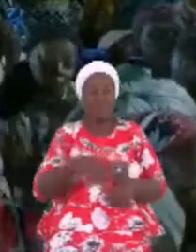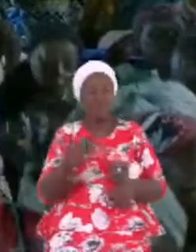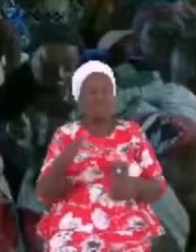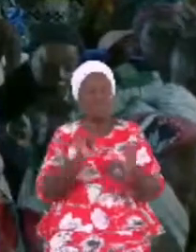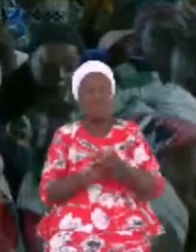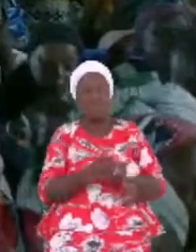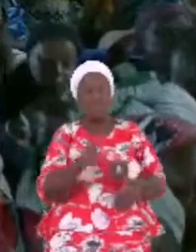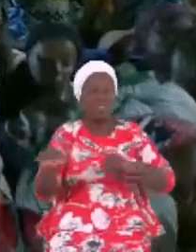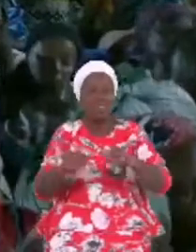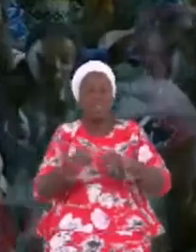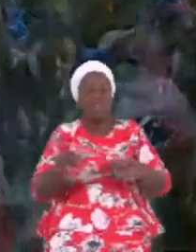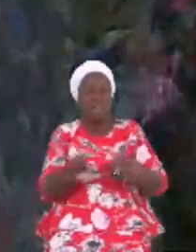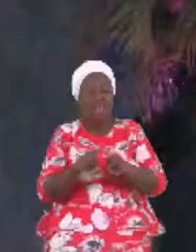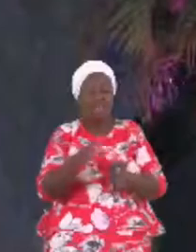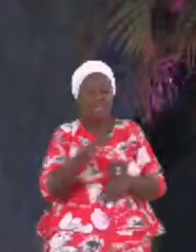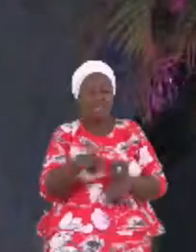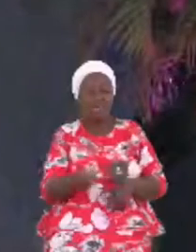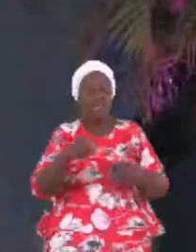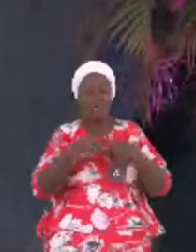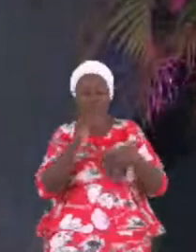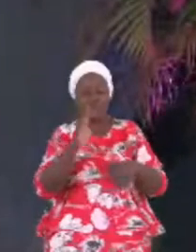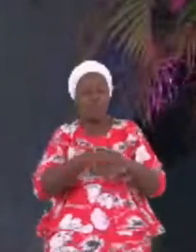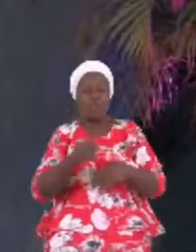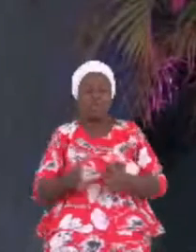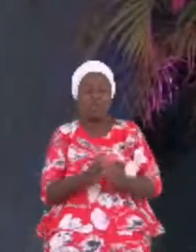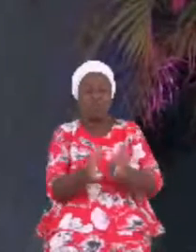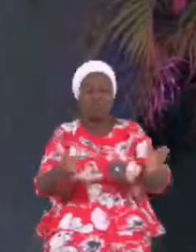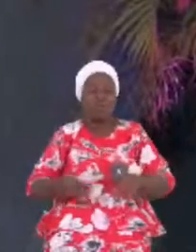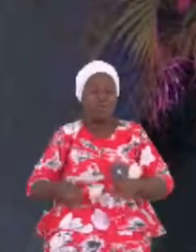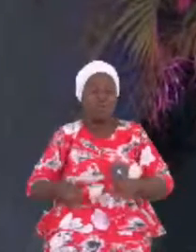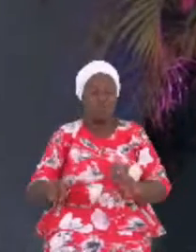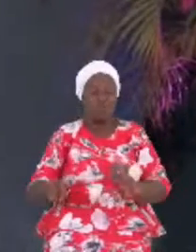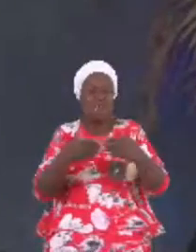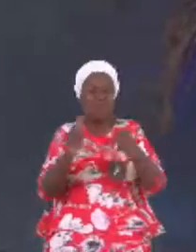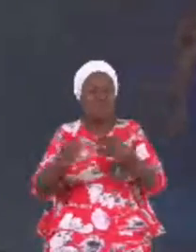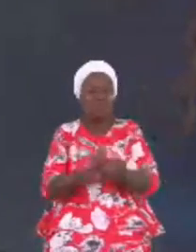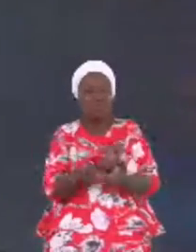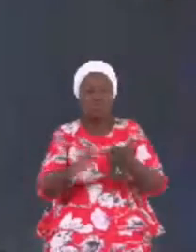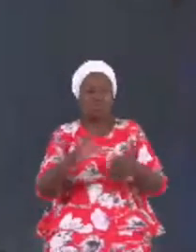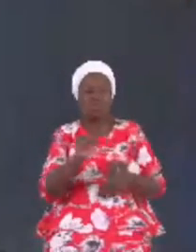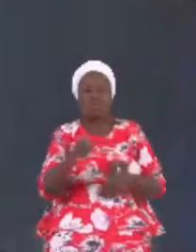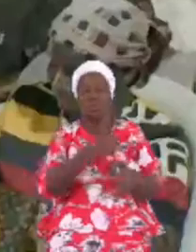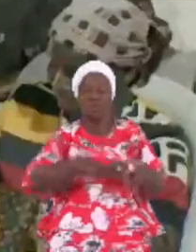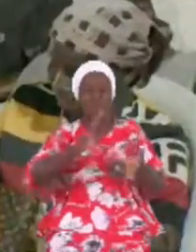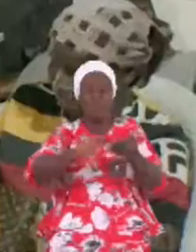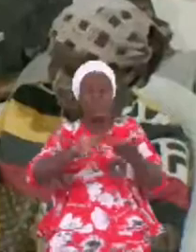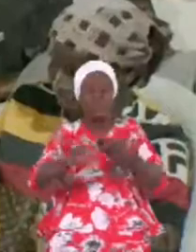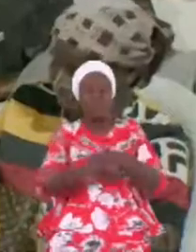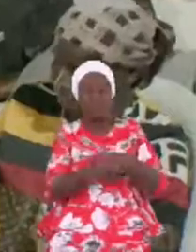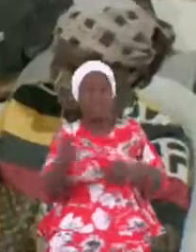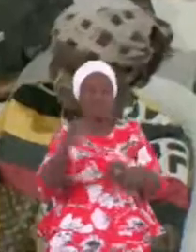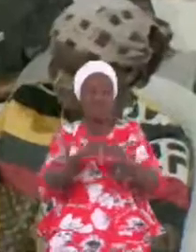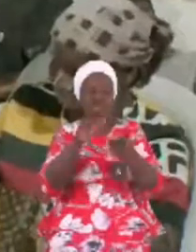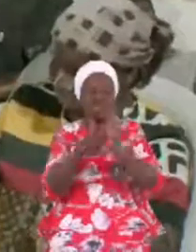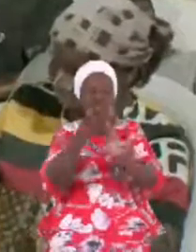qu'ils ont faites, ils étaient sur la voie large qui conduit à la perdition. Pardonne-les au nom de